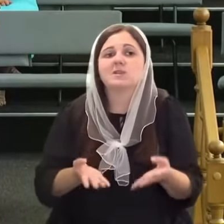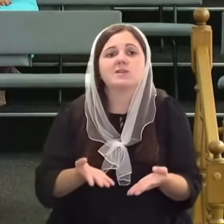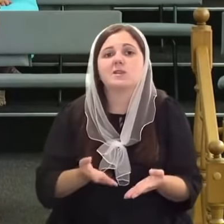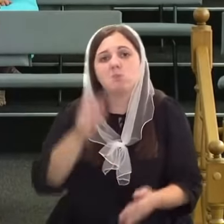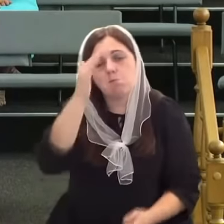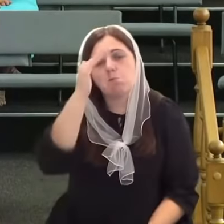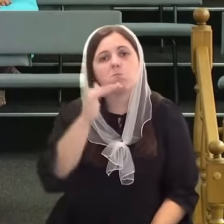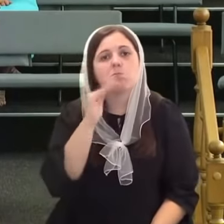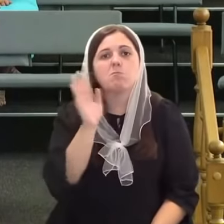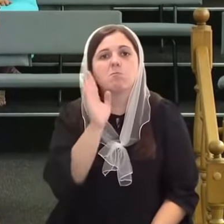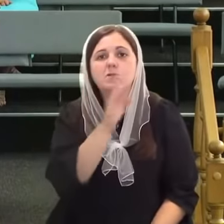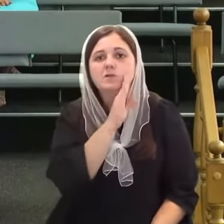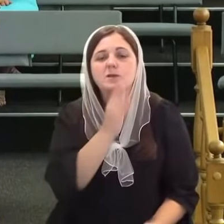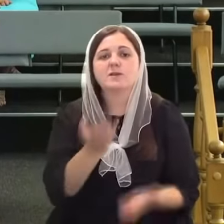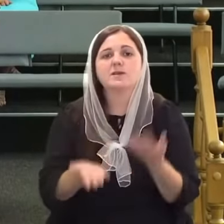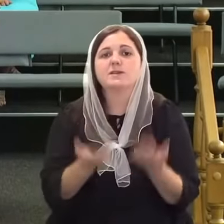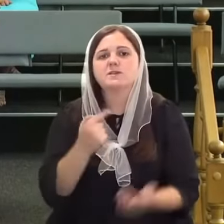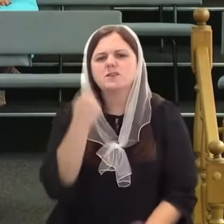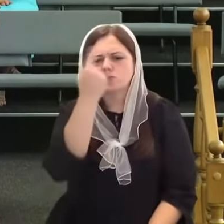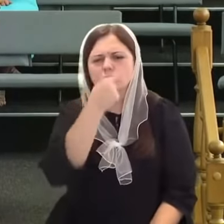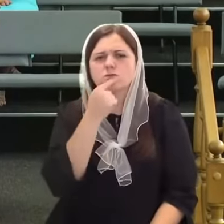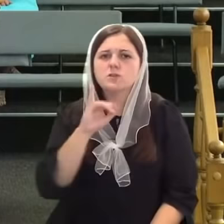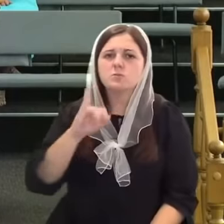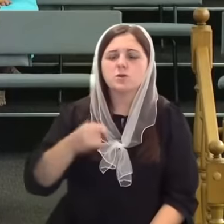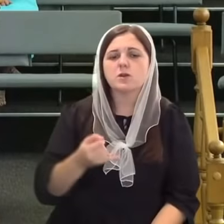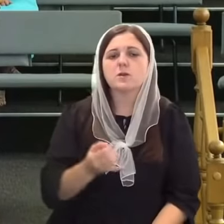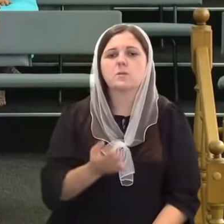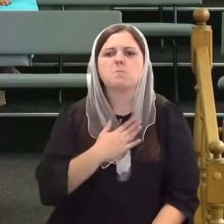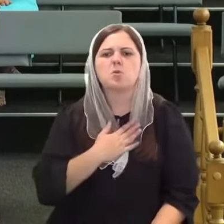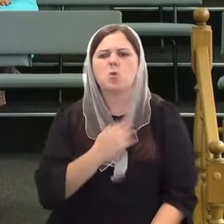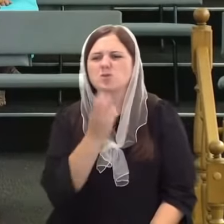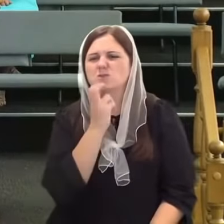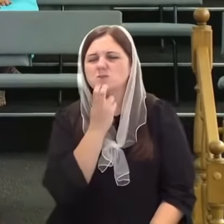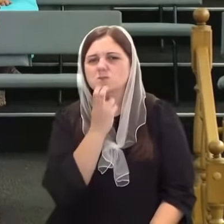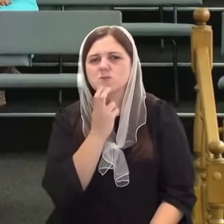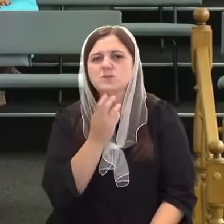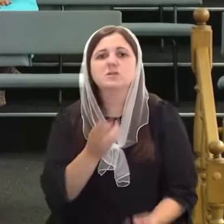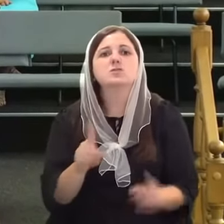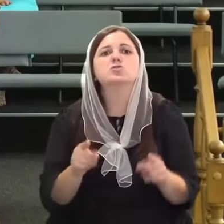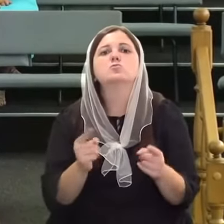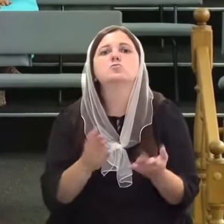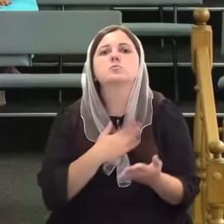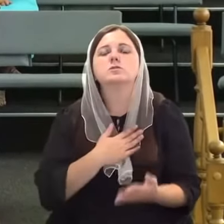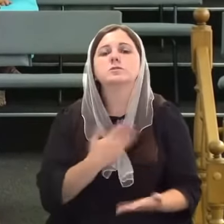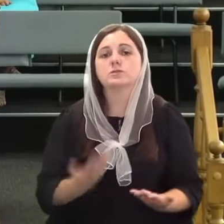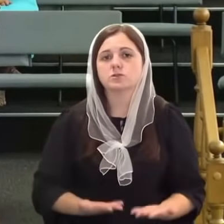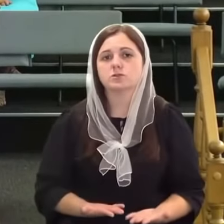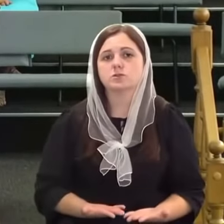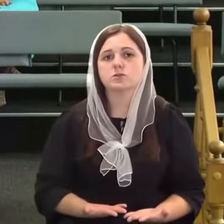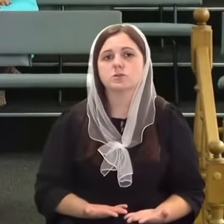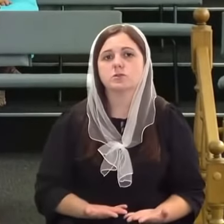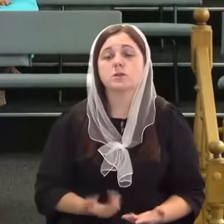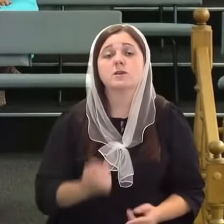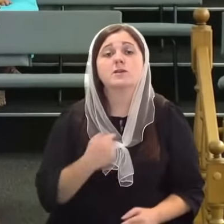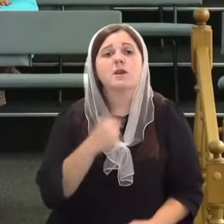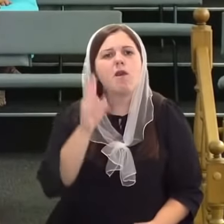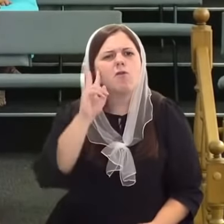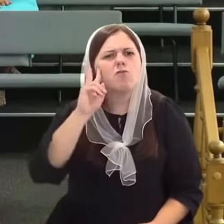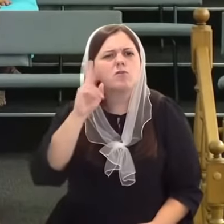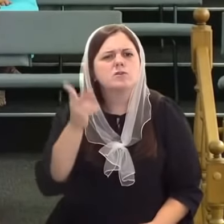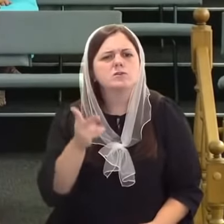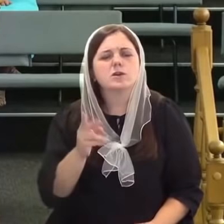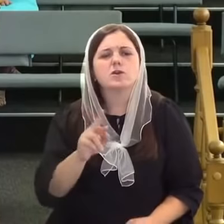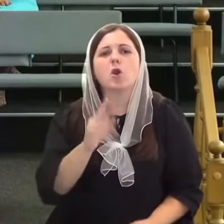если у меня такая внешность, и надо мной так издеваются, смысл жить. Я не знаю, когда